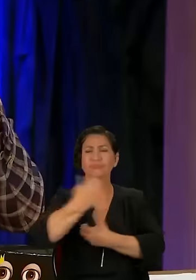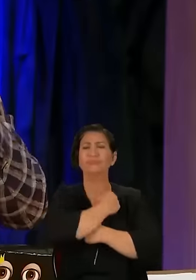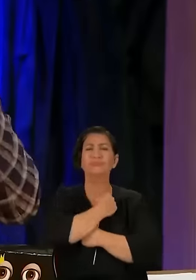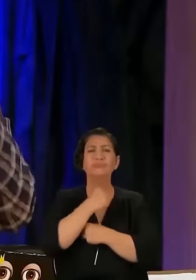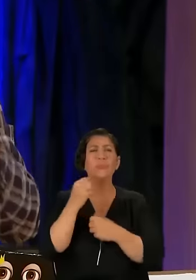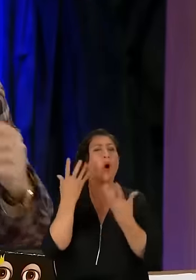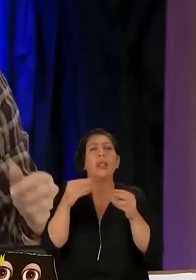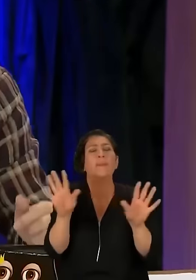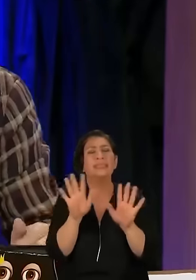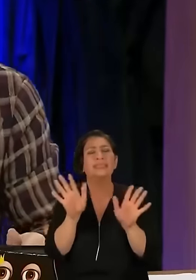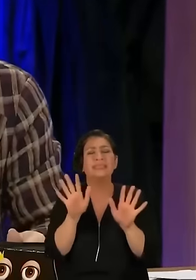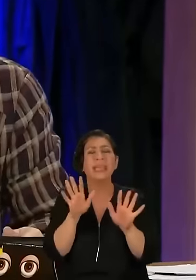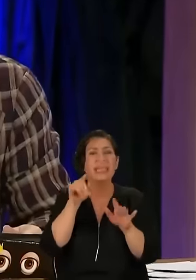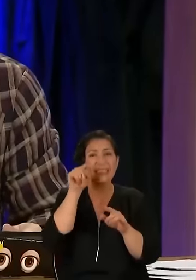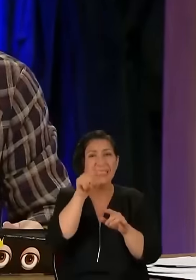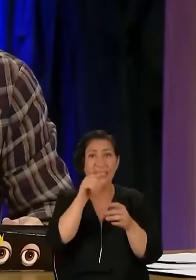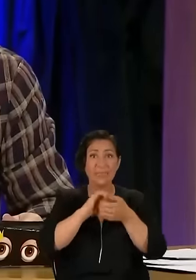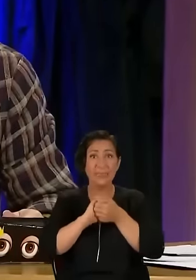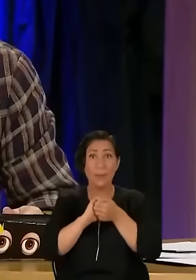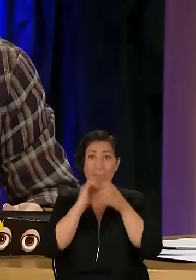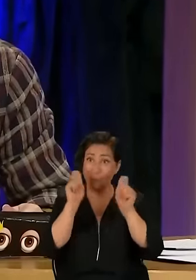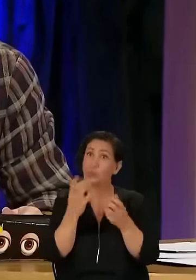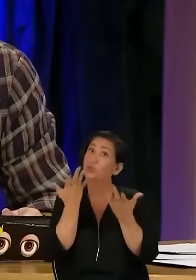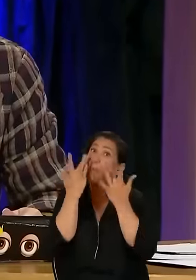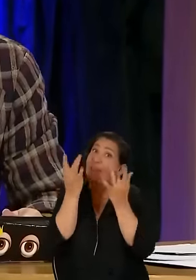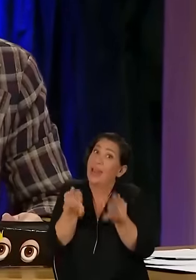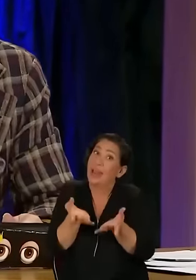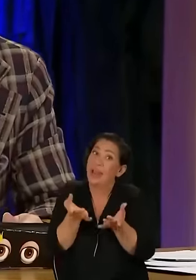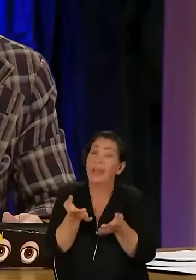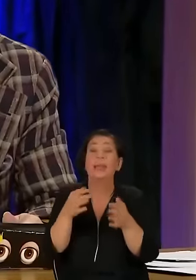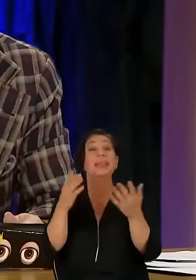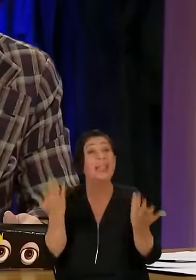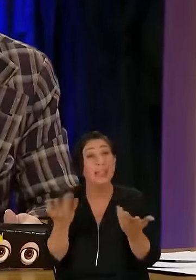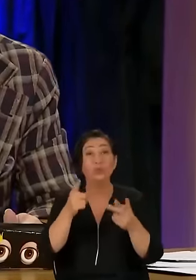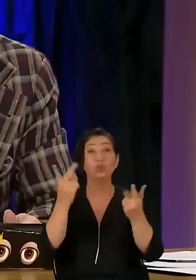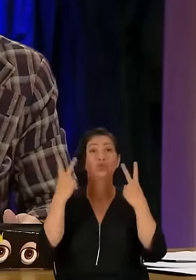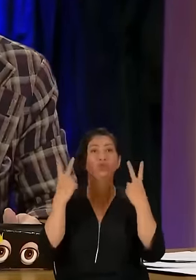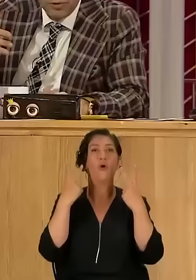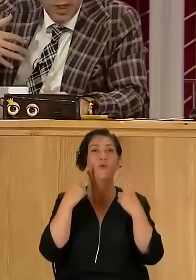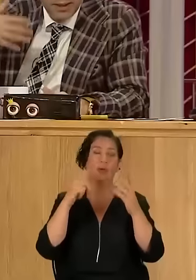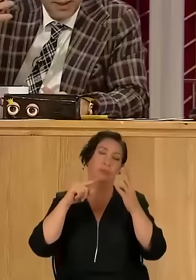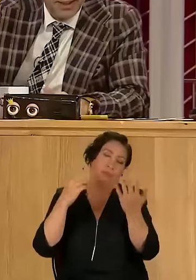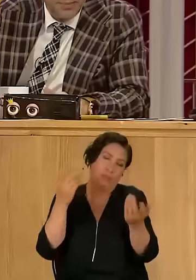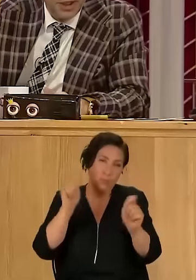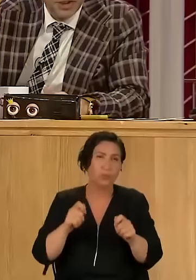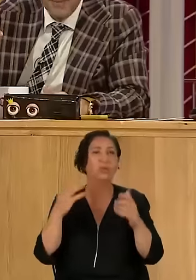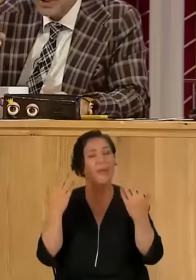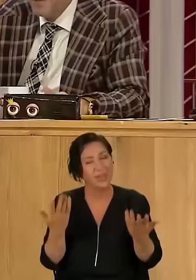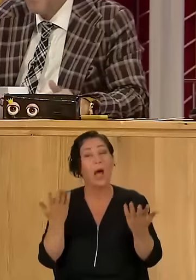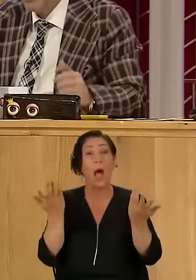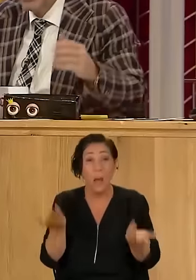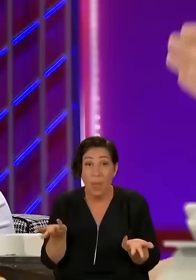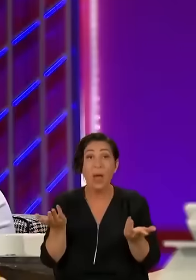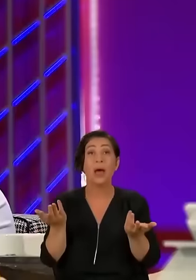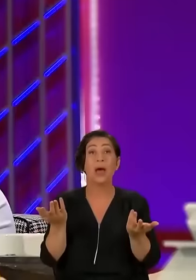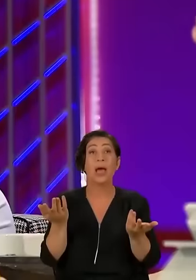şey olamaz. Ve senin de bunu samimi yaptığın çok belli. Çünkü tabii ki bunu bir şov amaçla yapıyorsun. Tabii ki böyle şey yapıyorsun.